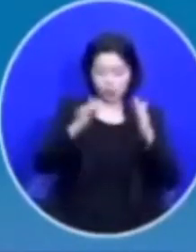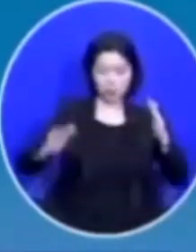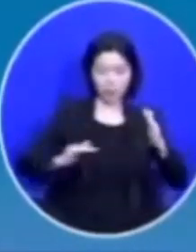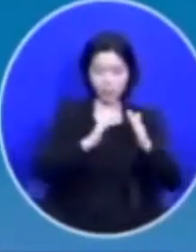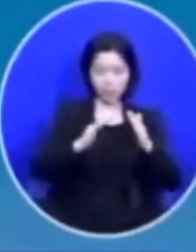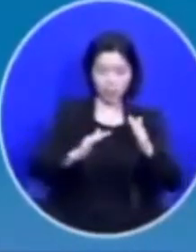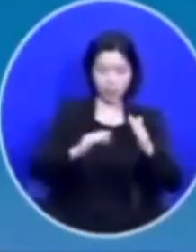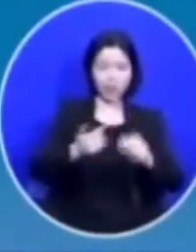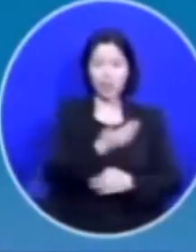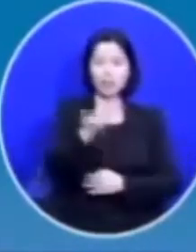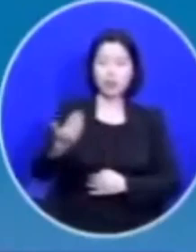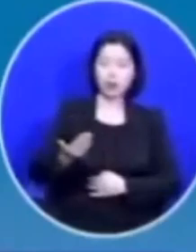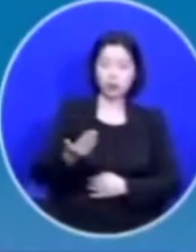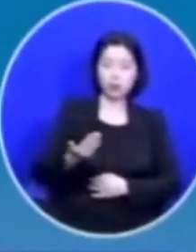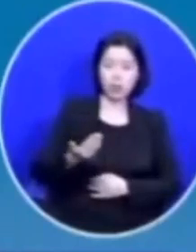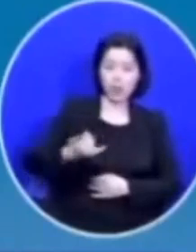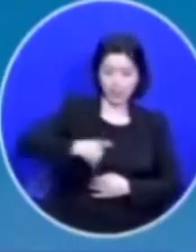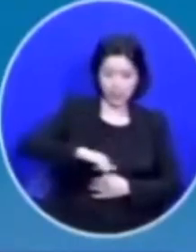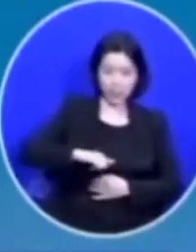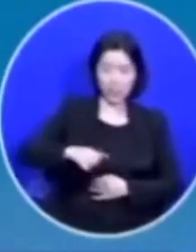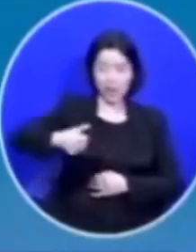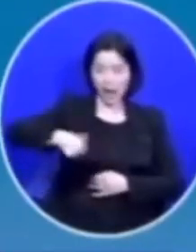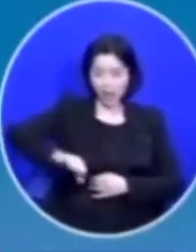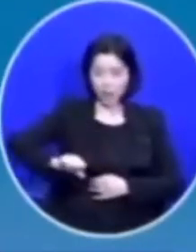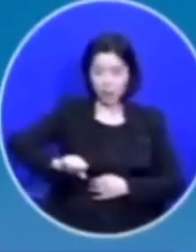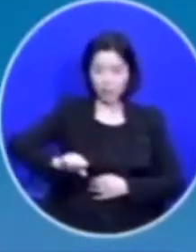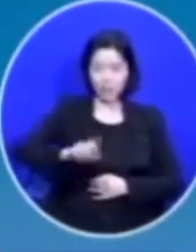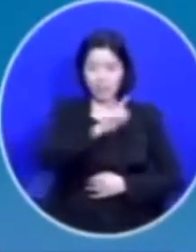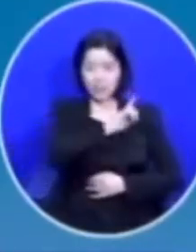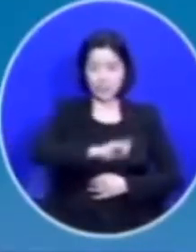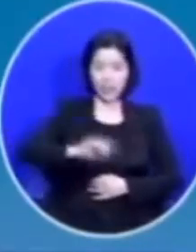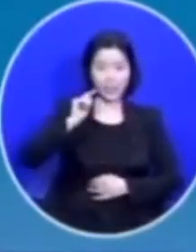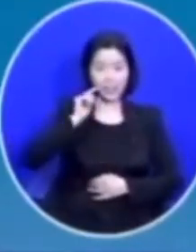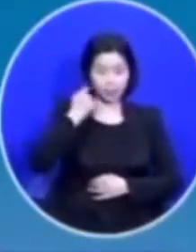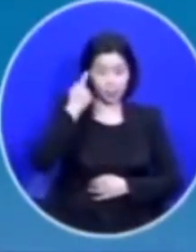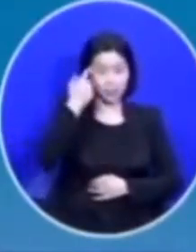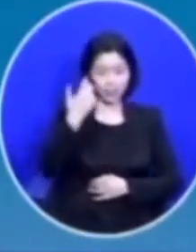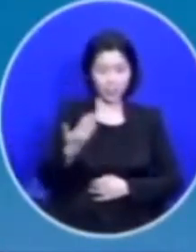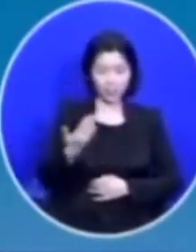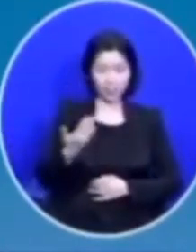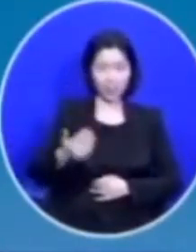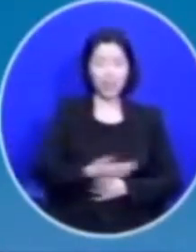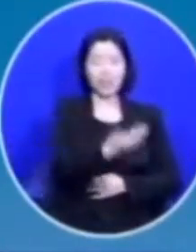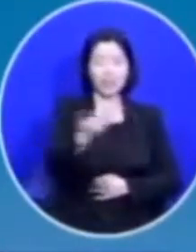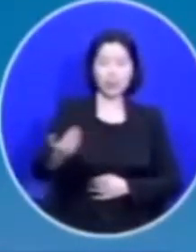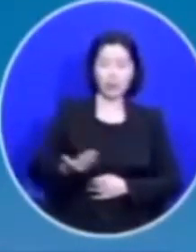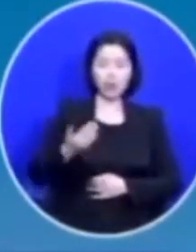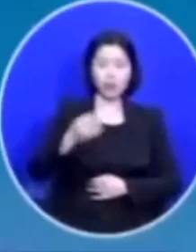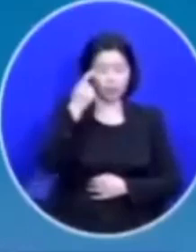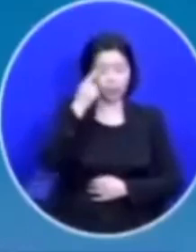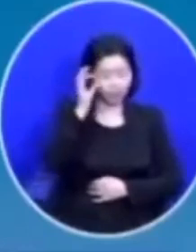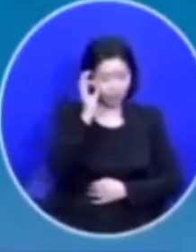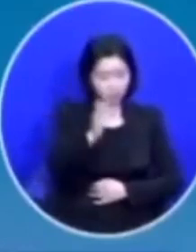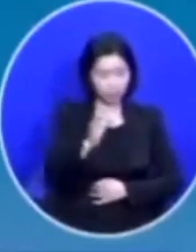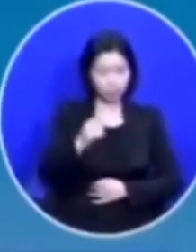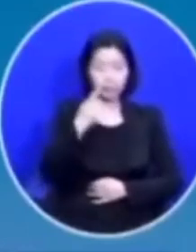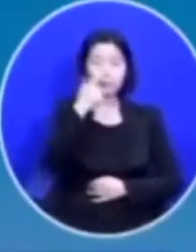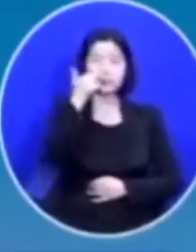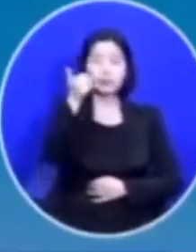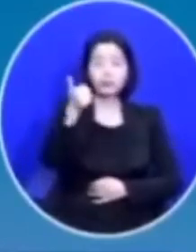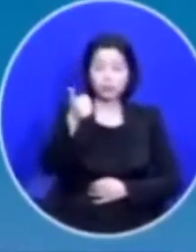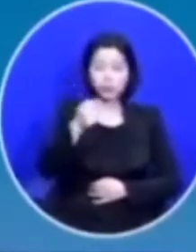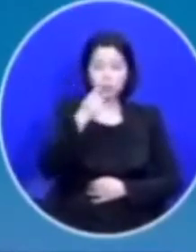여러분의 딸이 여러분의 아들이 제일 이쁘지 않아요 여러분의 눈으로 보니까 아버지 눈으로